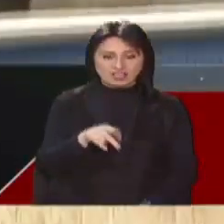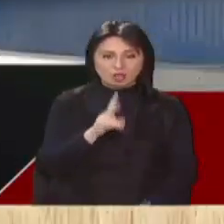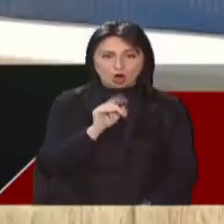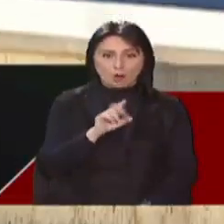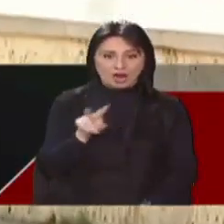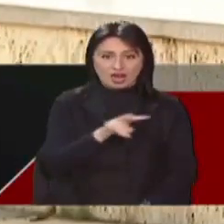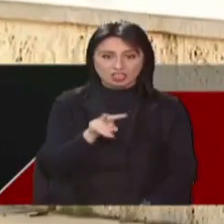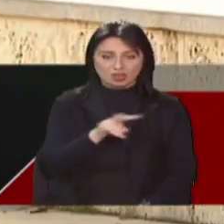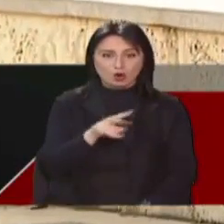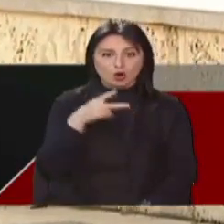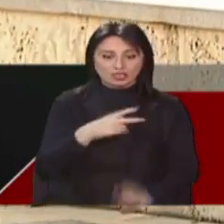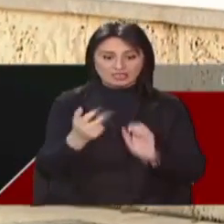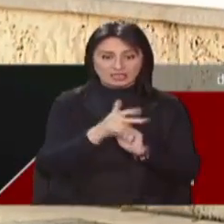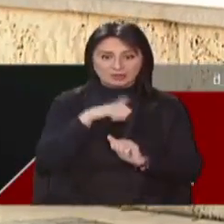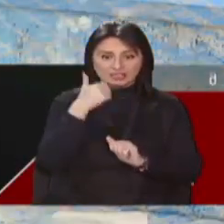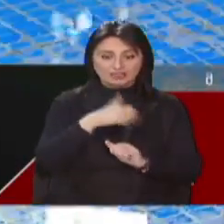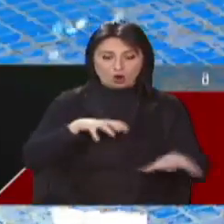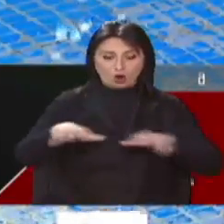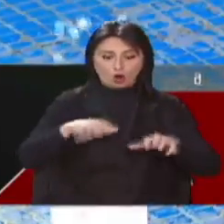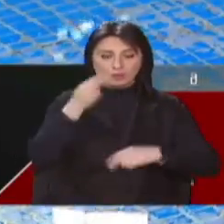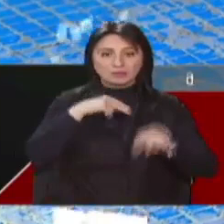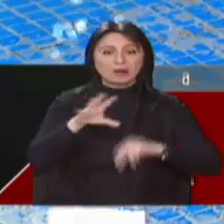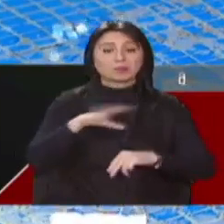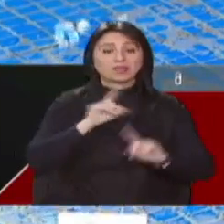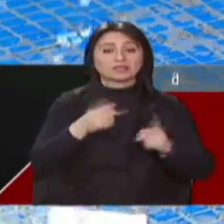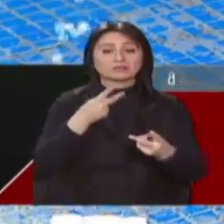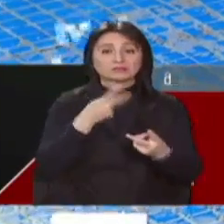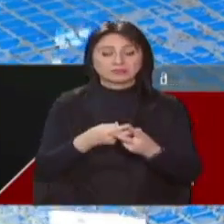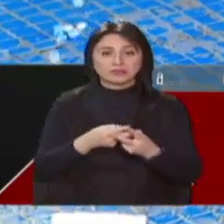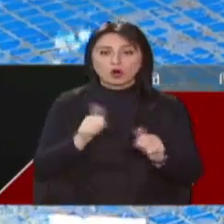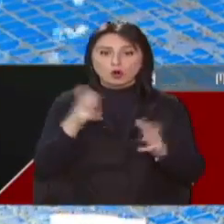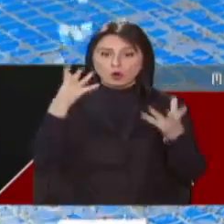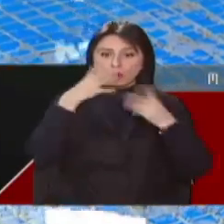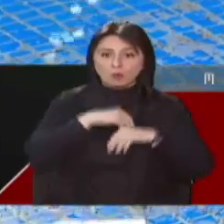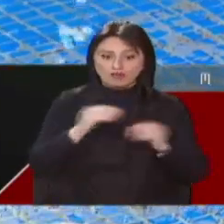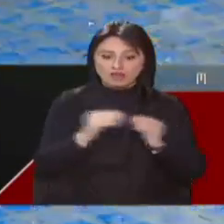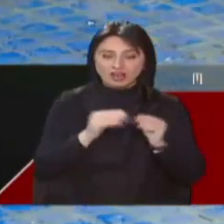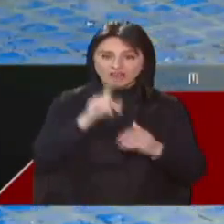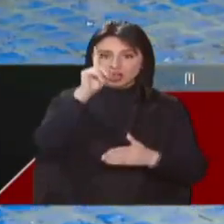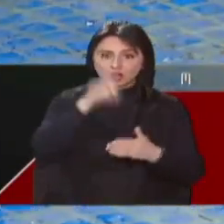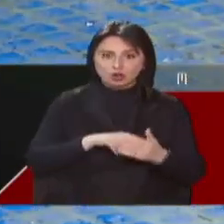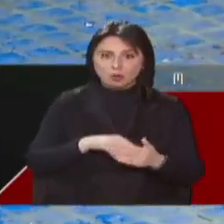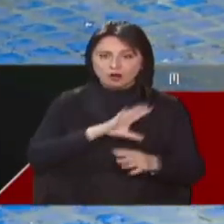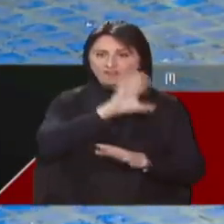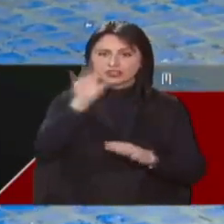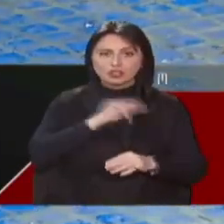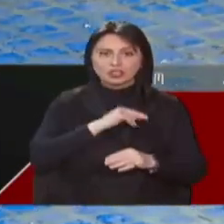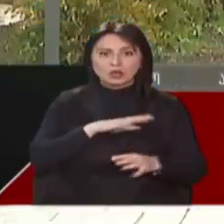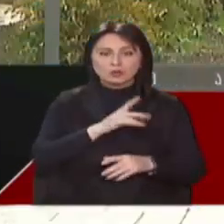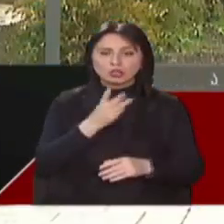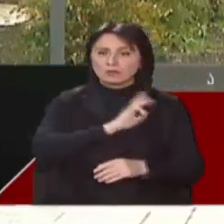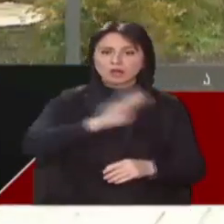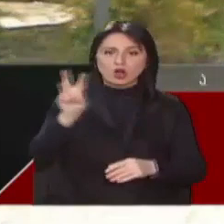კობა ხარშილაძე 2013 წელს კორუფციის ბრალდებით დააკავეს. Როგორ მოახერხა კვლავ ნდობის მოპოვება და